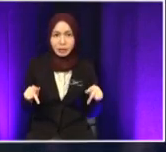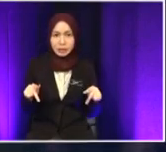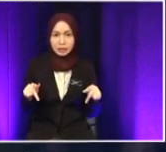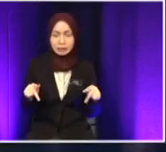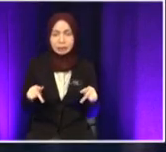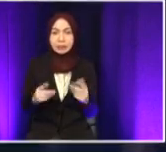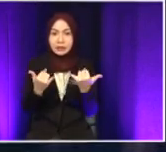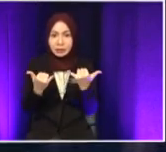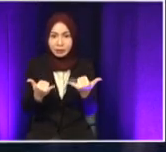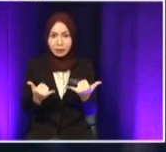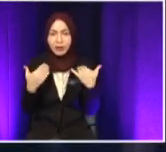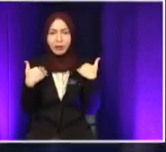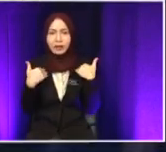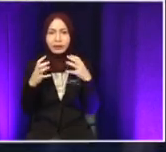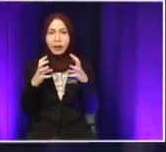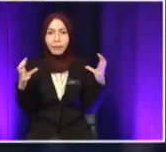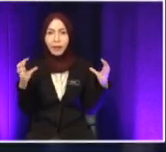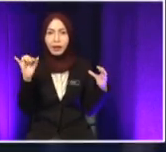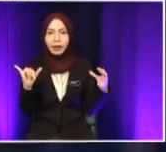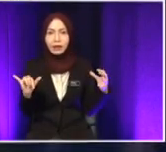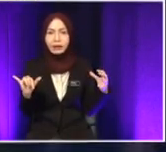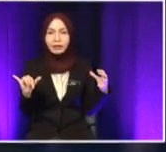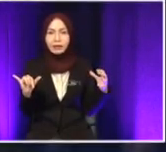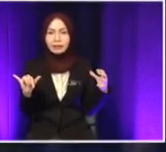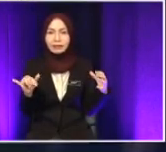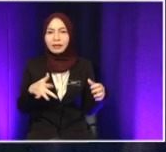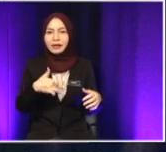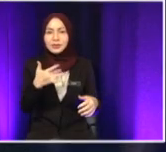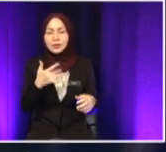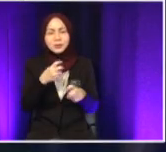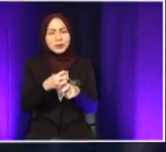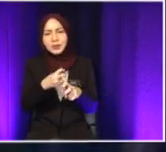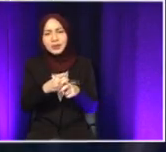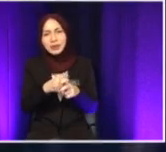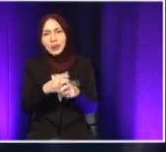sudah ramai dah ya makan tak makan tak basah